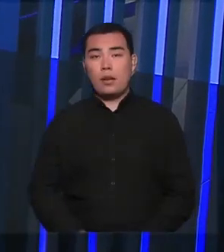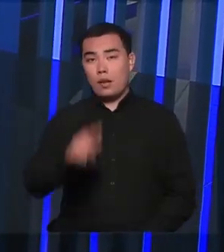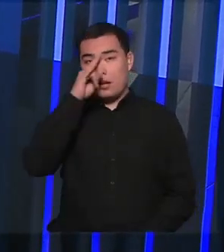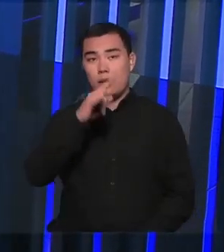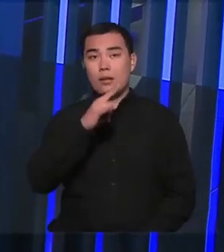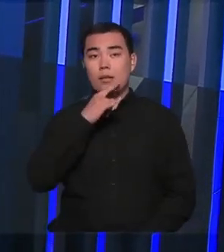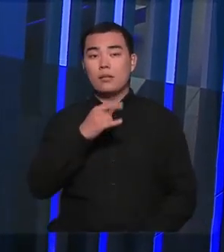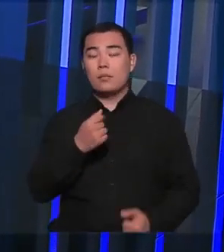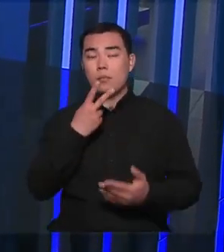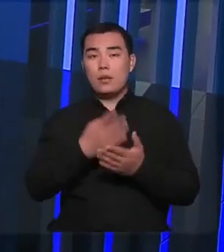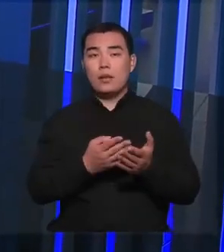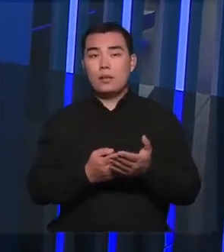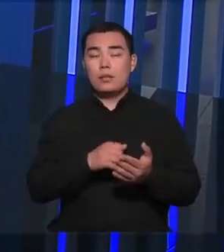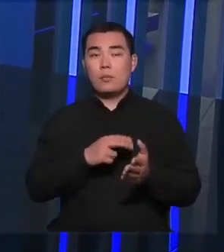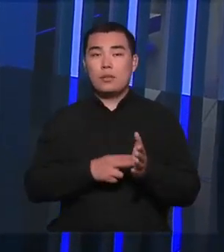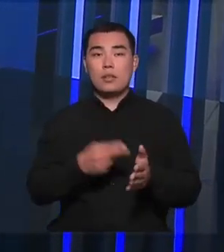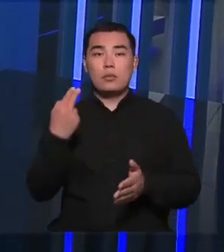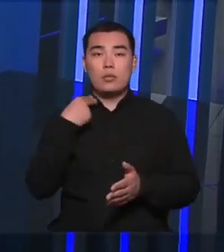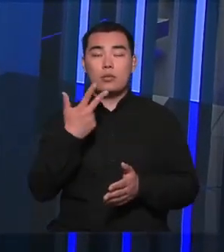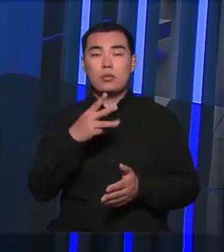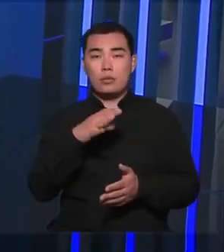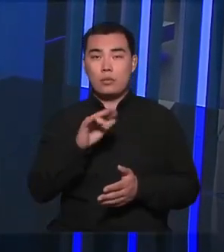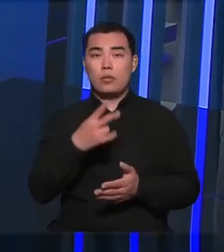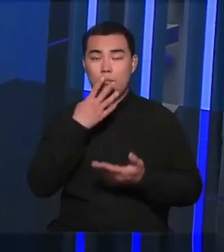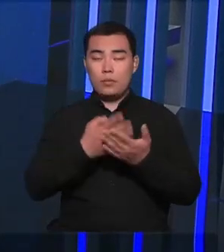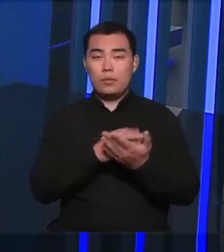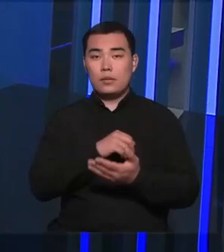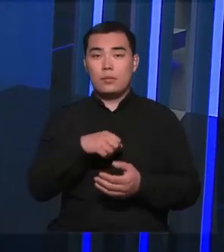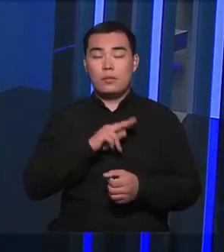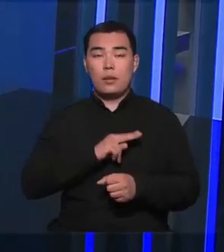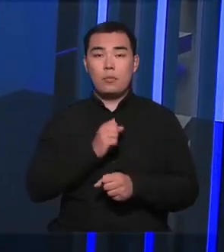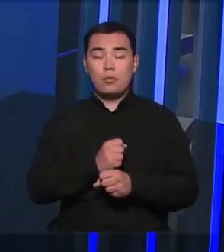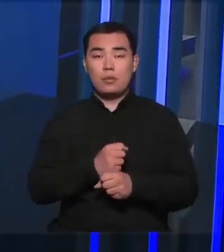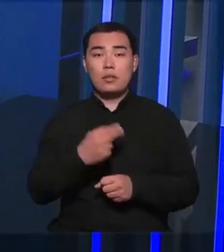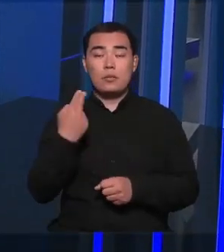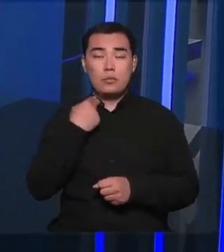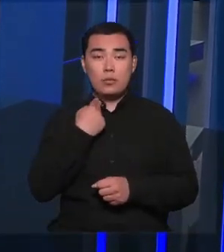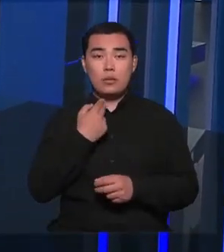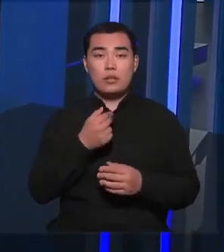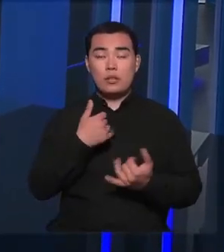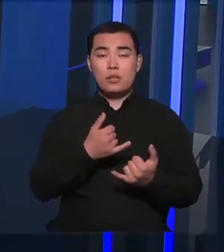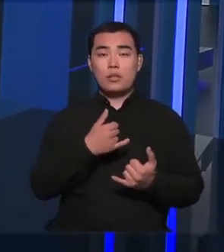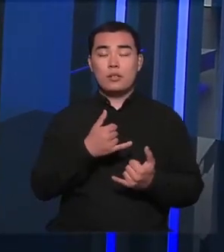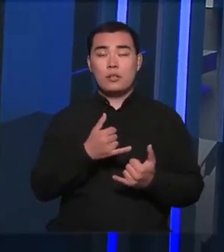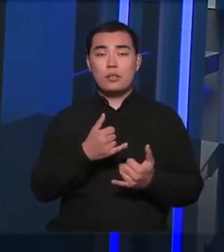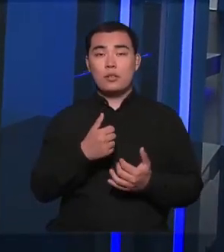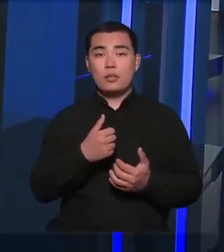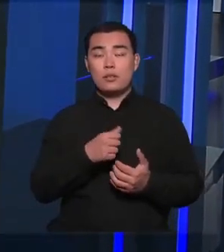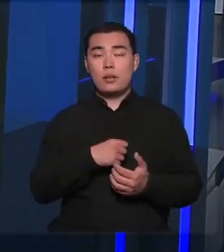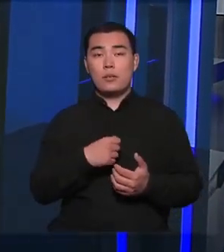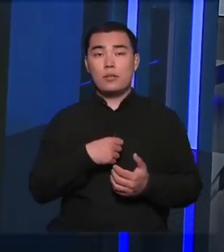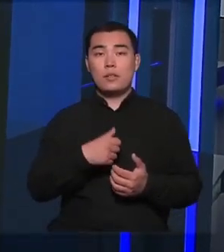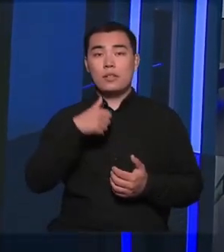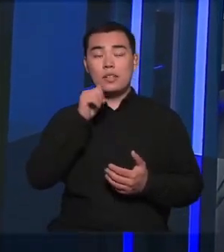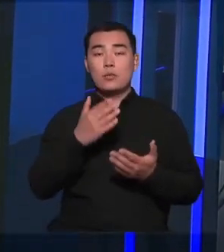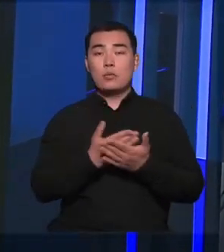Қазақстан темір жолы компаниясының қарызы 3 триллион теңгеге жеткеннің күні кешегі 3 триллион теңгеге жеткеннің